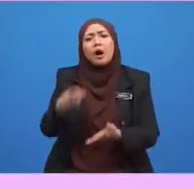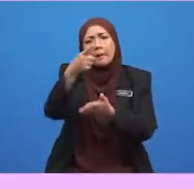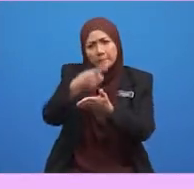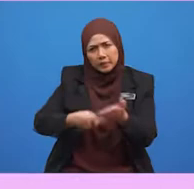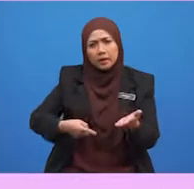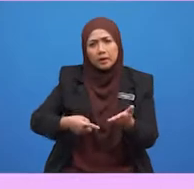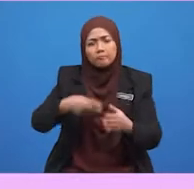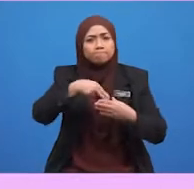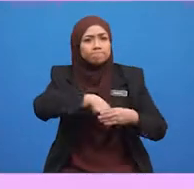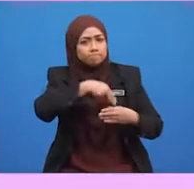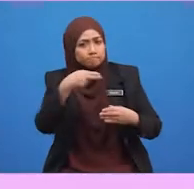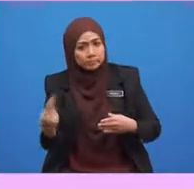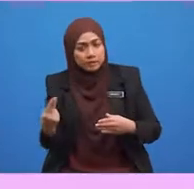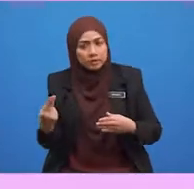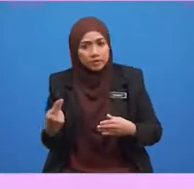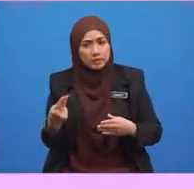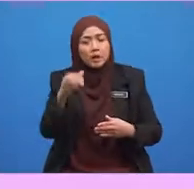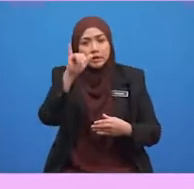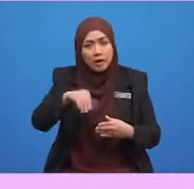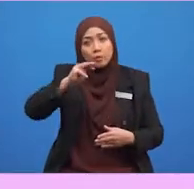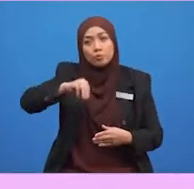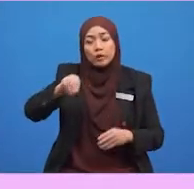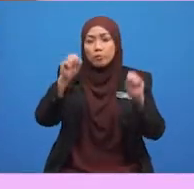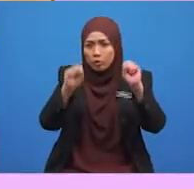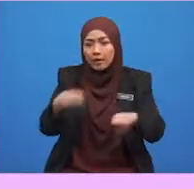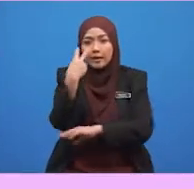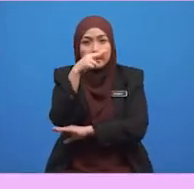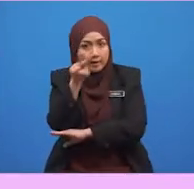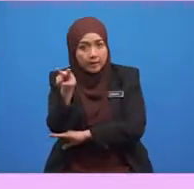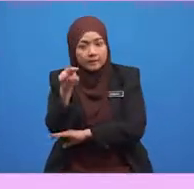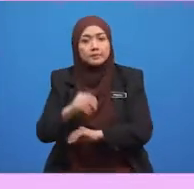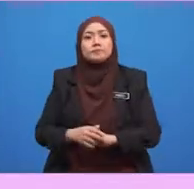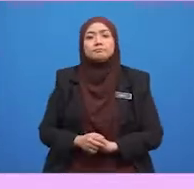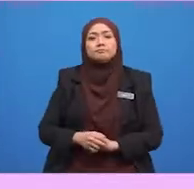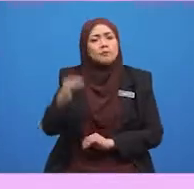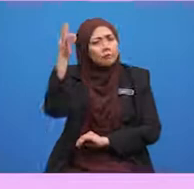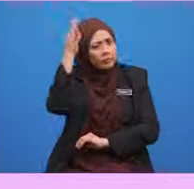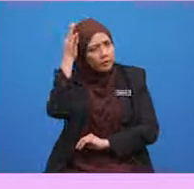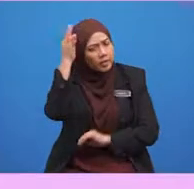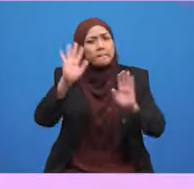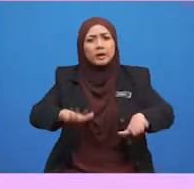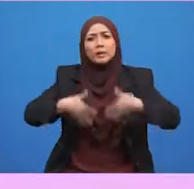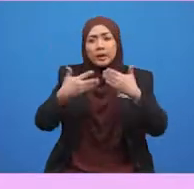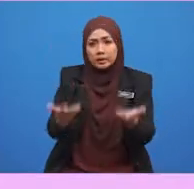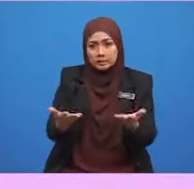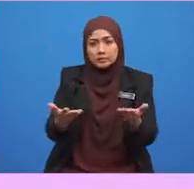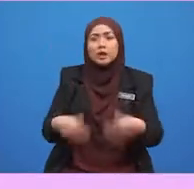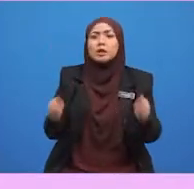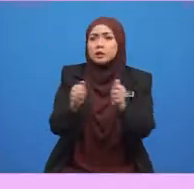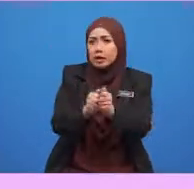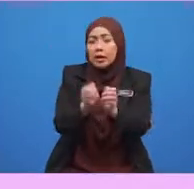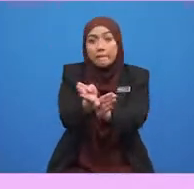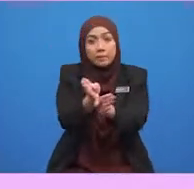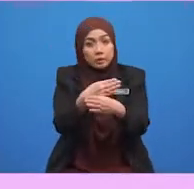Apakah hasil pemerhatian anda? Yang pertama, fikirkan bagaimanakah dengan